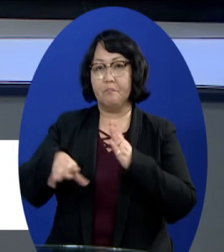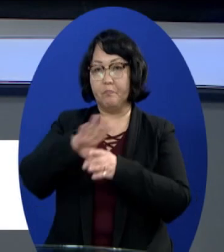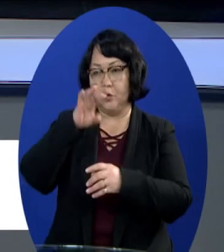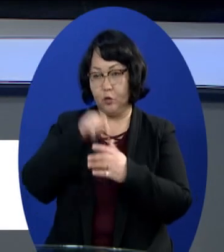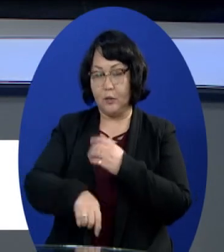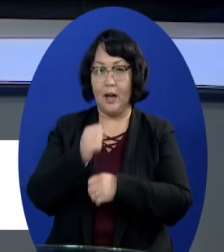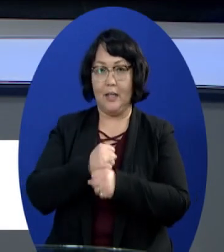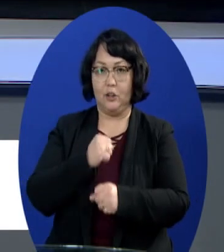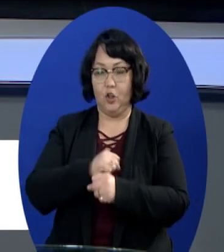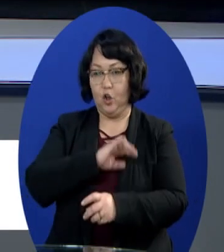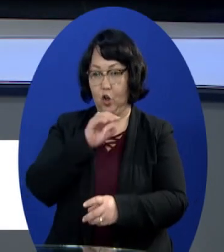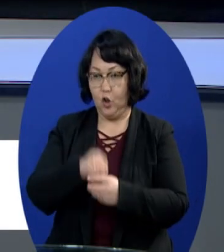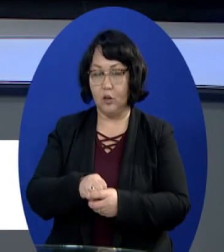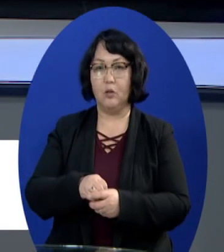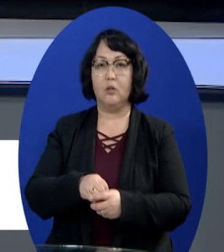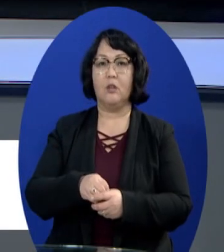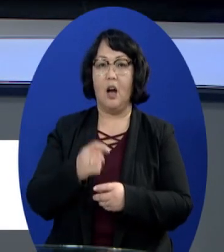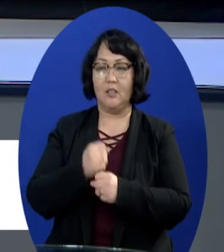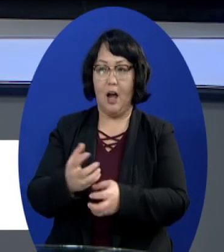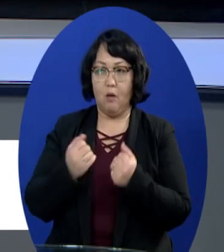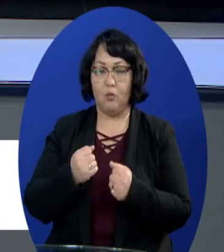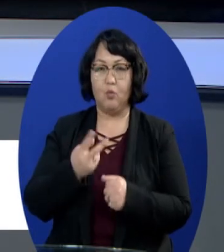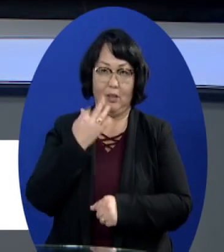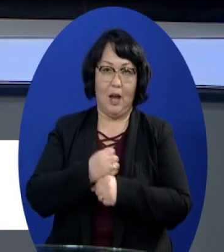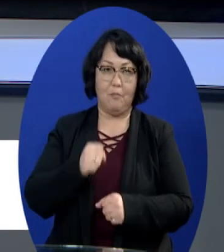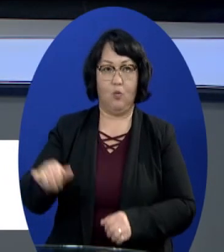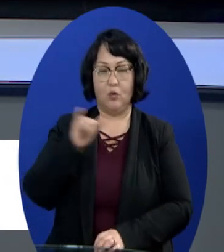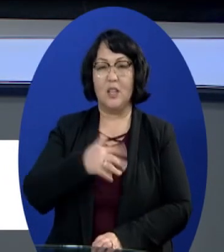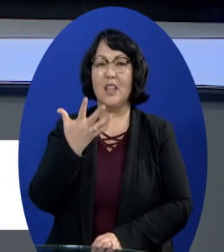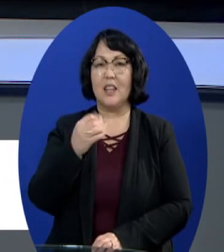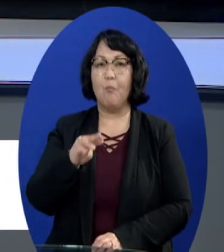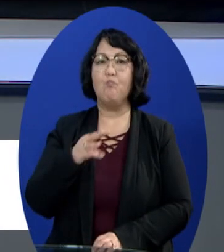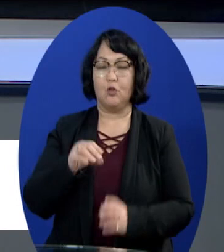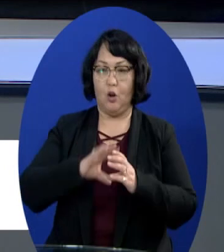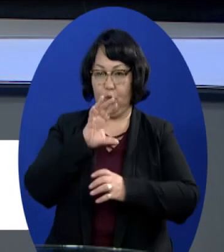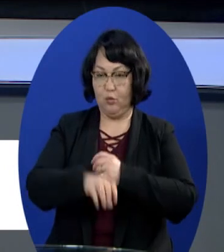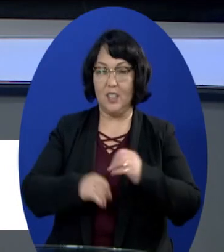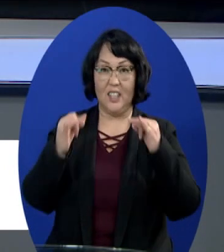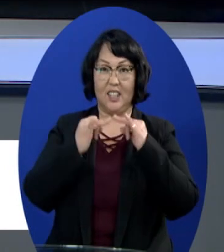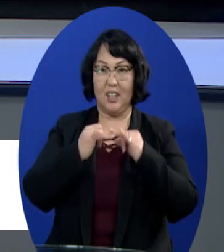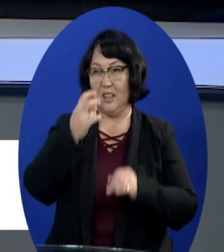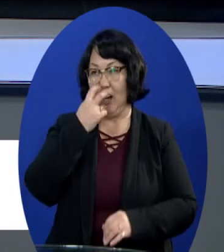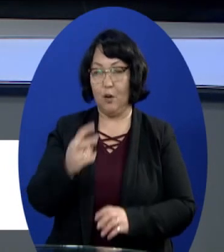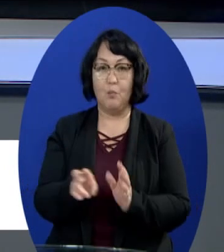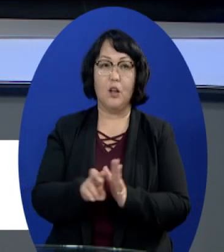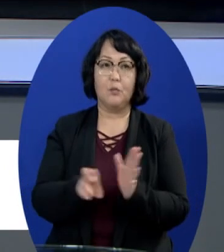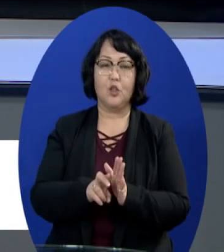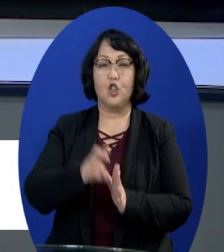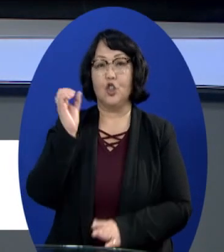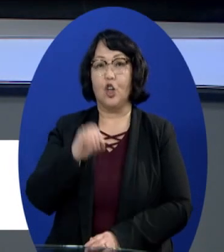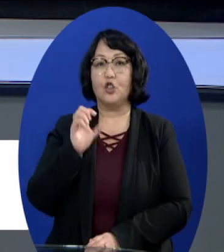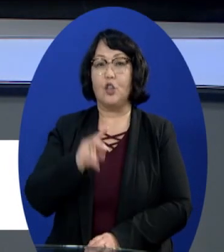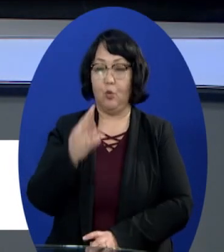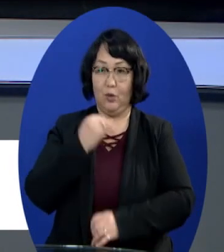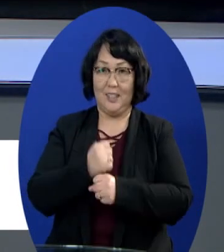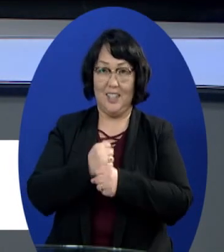ажлаа хүлээн авах үйл ажиллагааг Америк нэгдсэн улсын 50 муж мөн дэлхийн улс орон цахим хэлбрээр харах юм. Хэдийгээр ёслолын арга хэмжээг